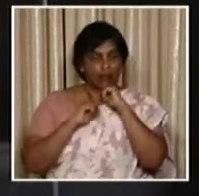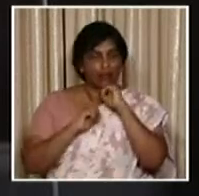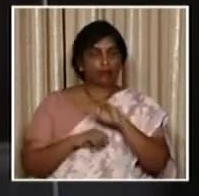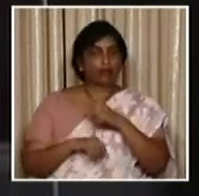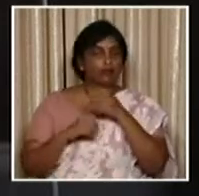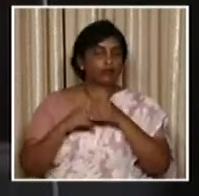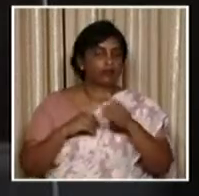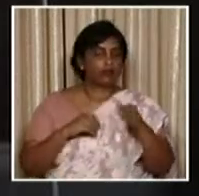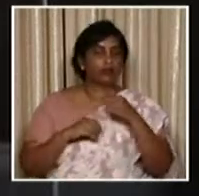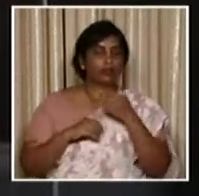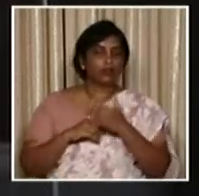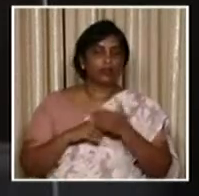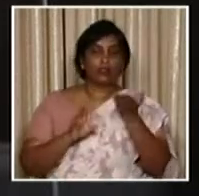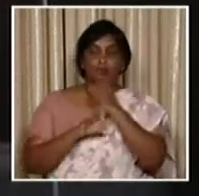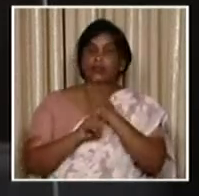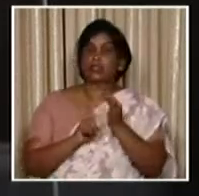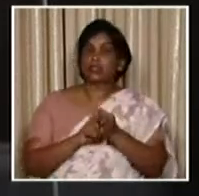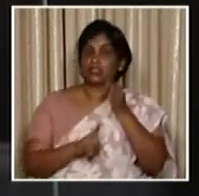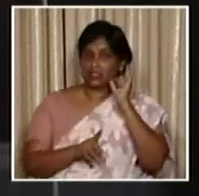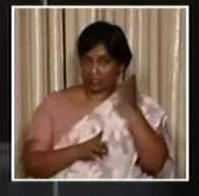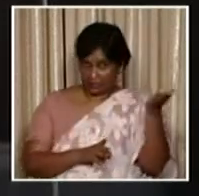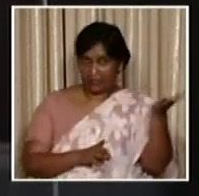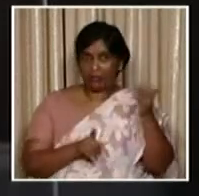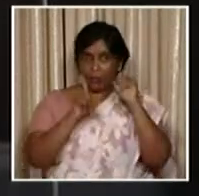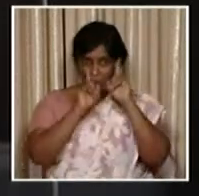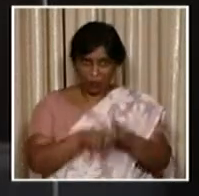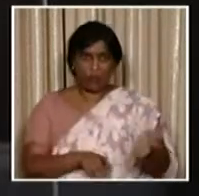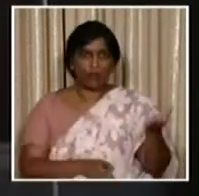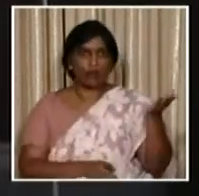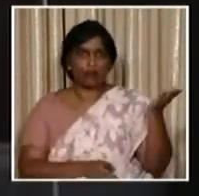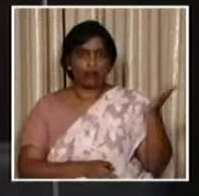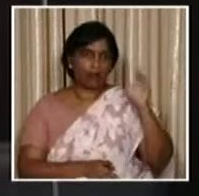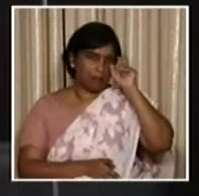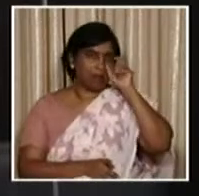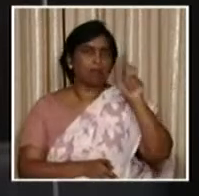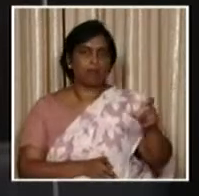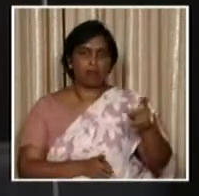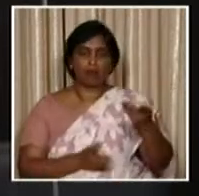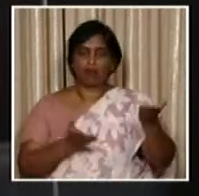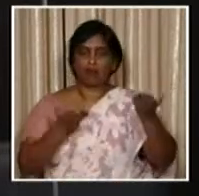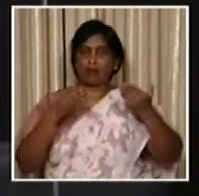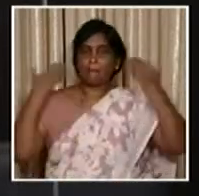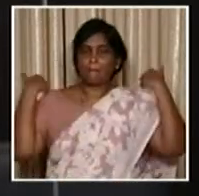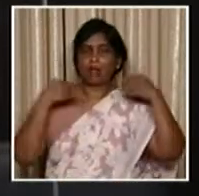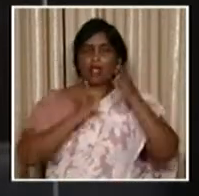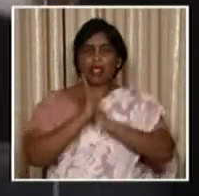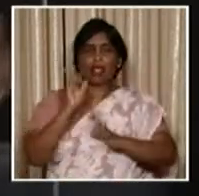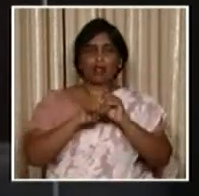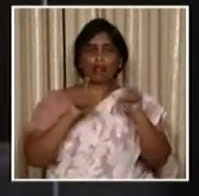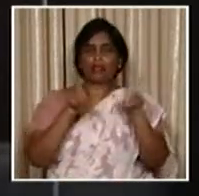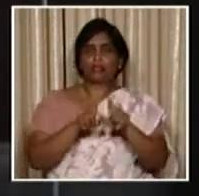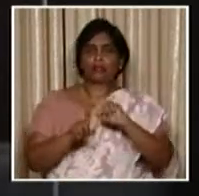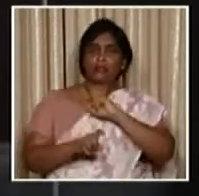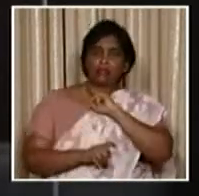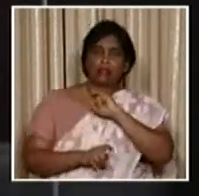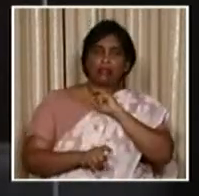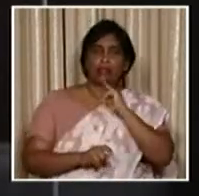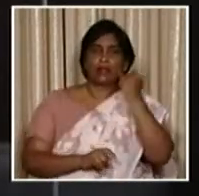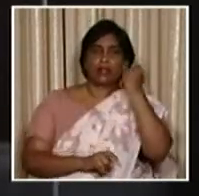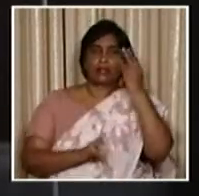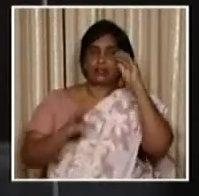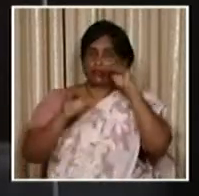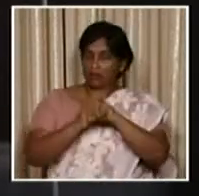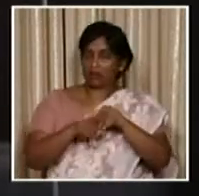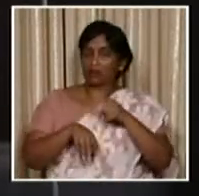හැංගිලා ඉන්න අතරේ හිටපු ජනාධිපති කෙනෙක්ද මේ හැසිරෙන්නේ? බලන්න පසුපෙළ මන්ත්‍රී කෙනෙක් වගේ හැසිරෙන්නේ. මෙයා සිංගප්පූරුවේ